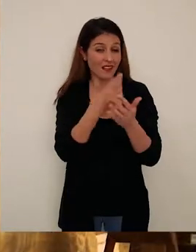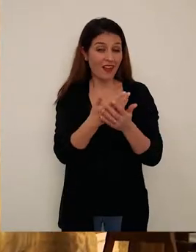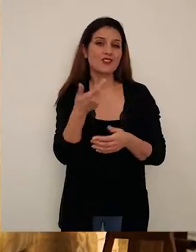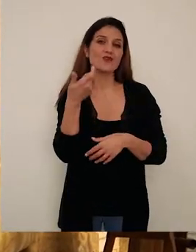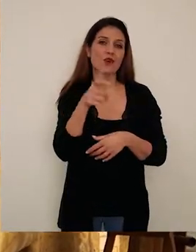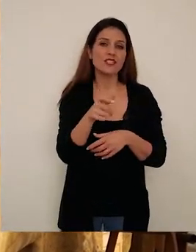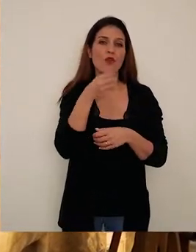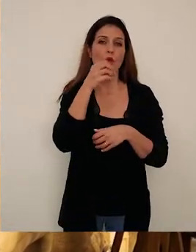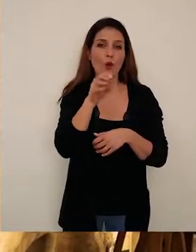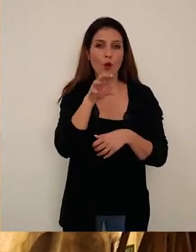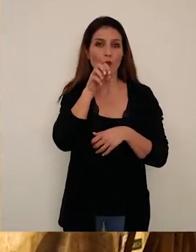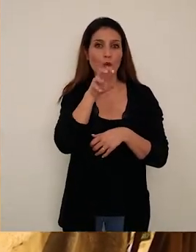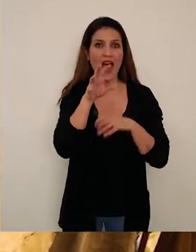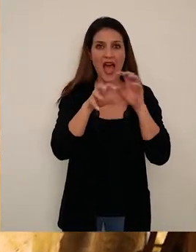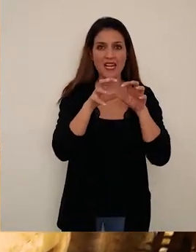animali.